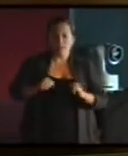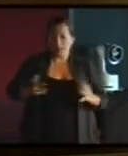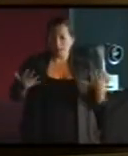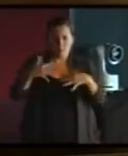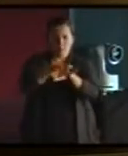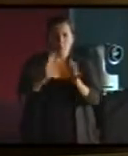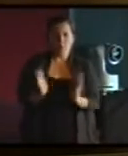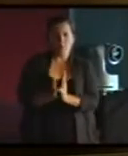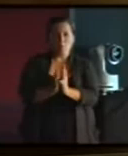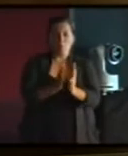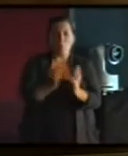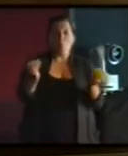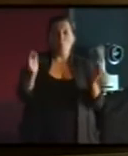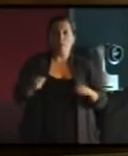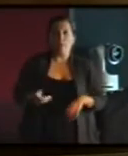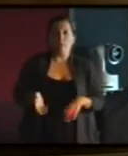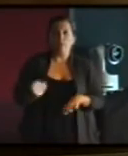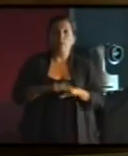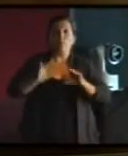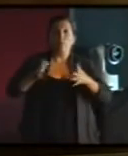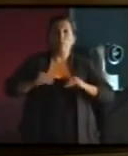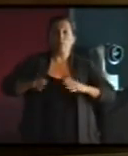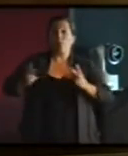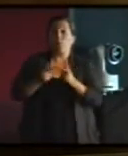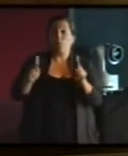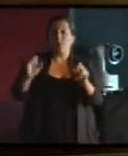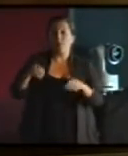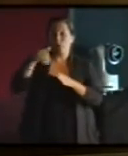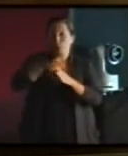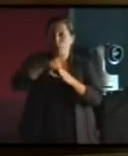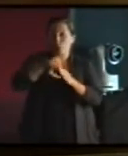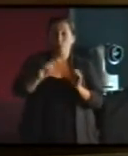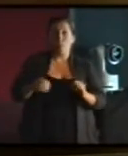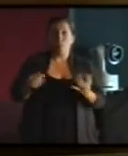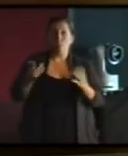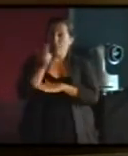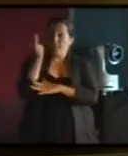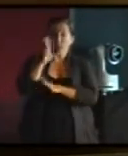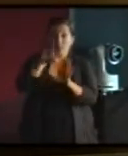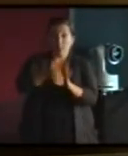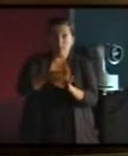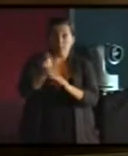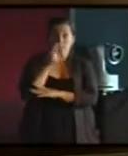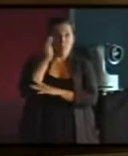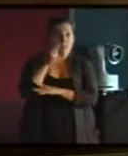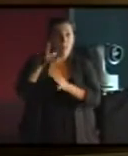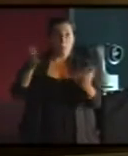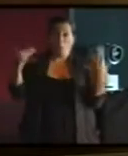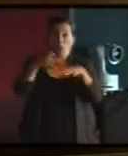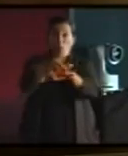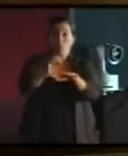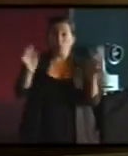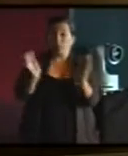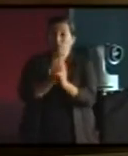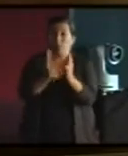rencontrent. Et comment l'espace public peut filtrer à l'intérieur de cette université, comment il peut se déployer,